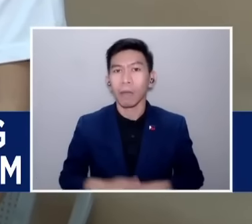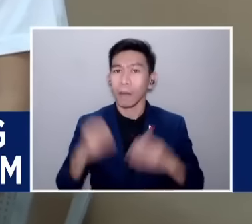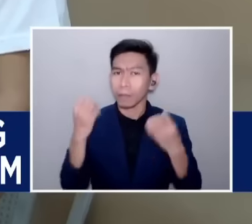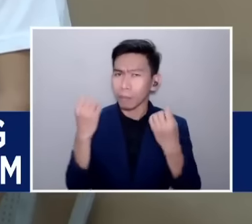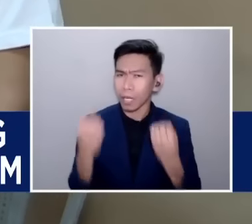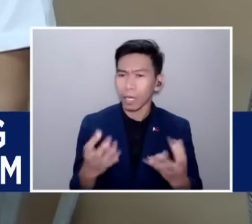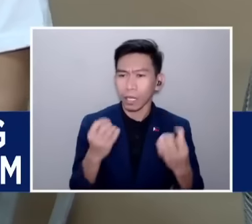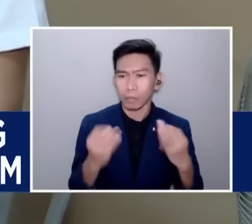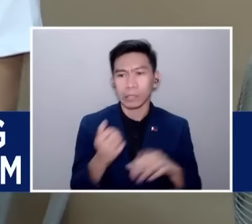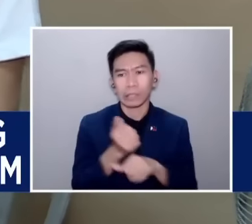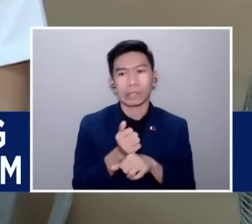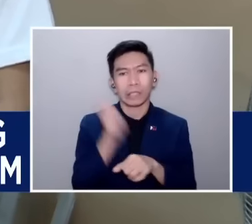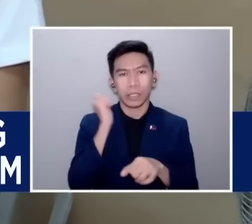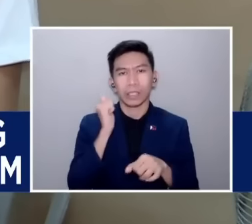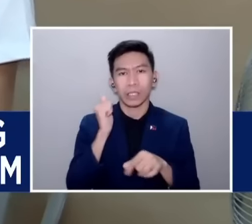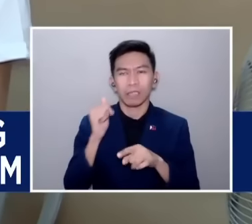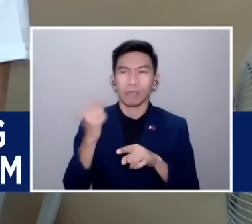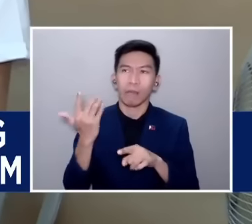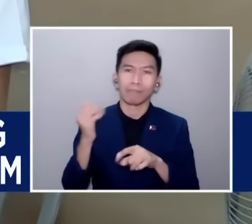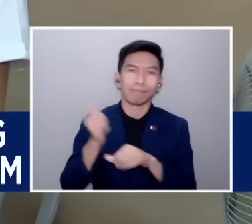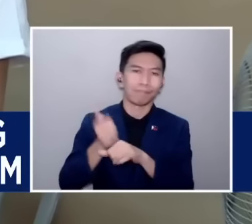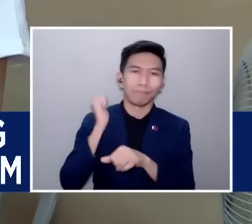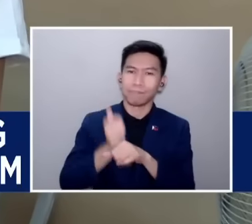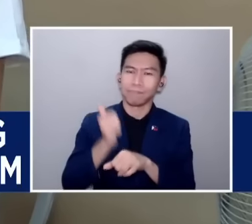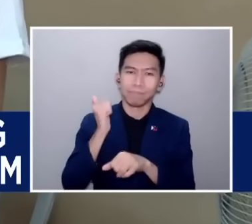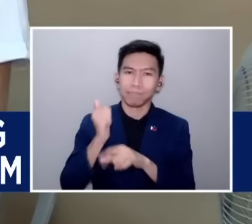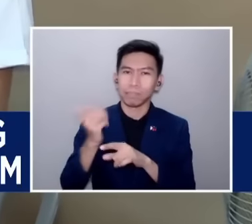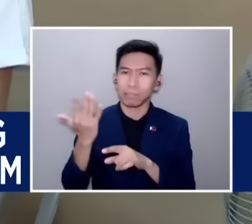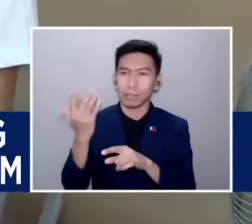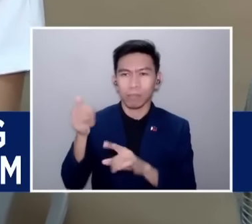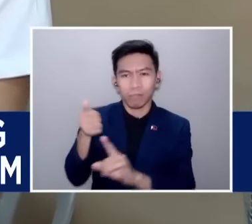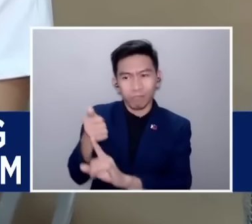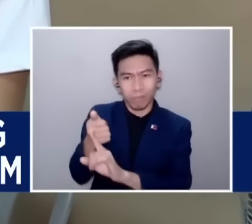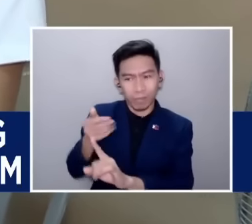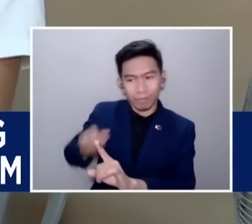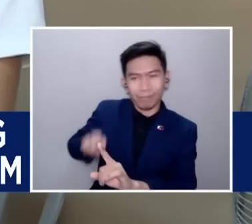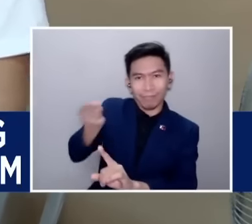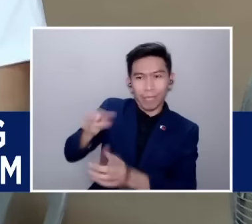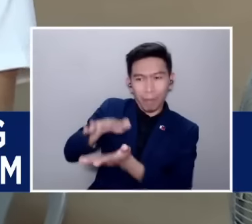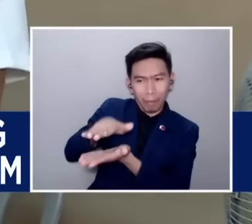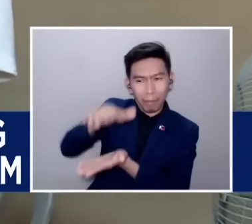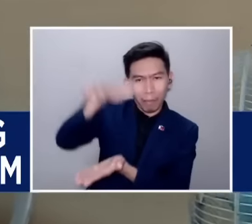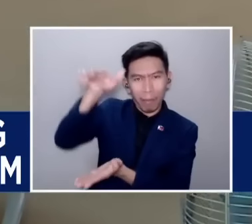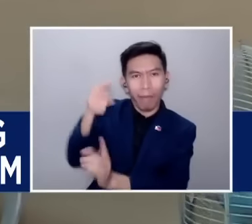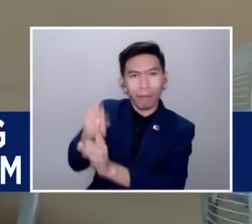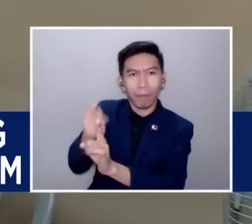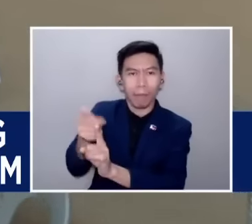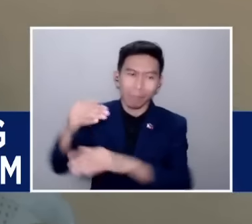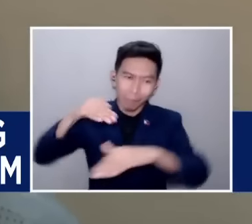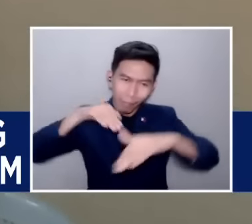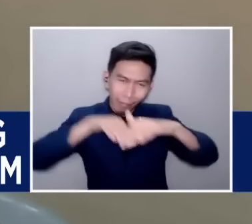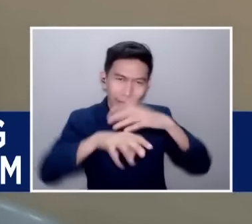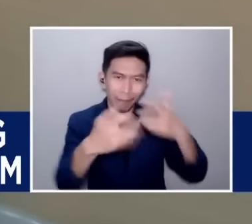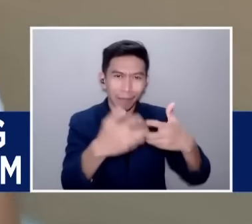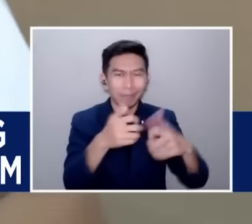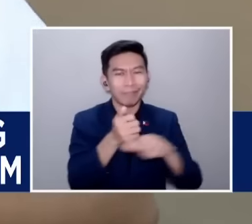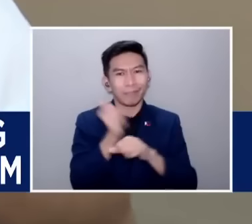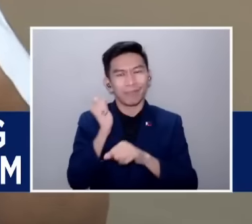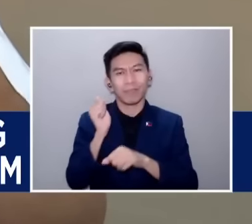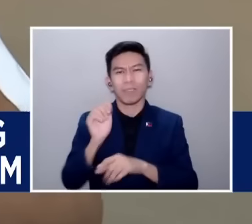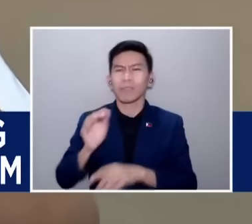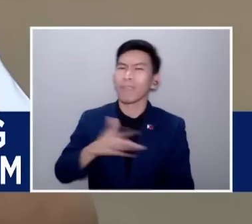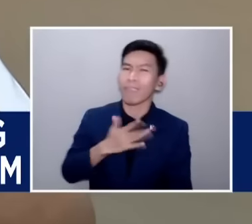yung maglalagay o magsusubo doon sa VCM pag naayos. Ano pong pakiramdam bilang teacher? Ayun, nakakasama lang ng loob. Parang